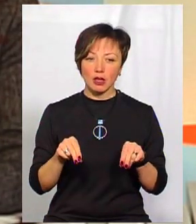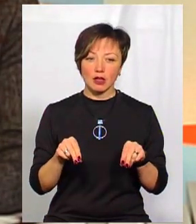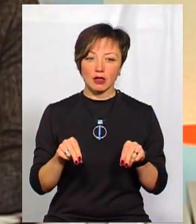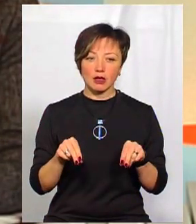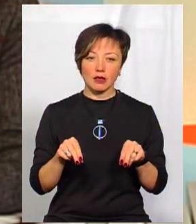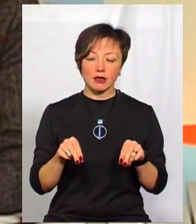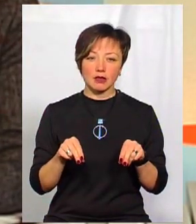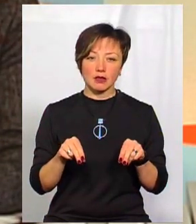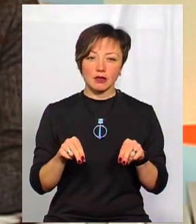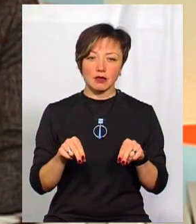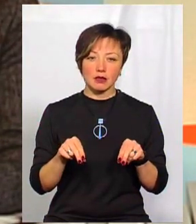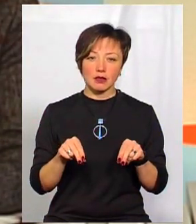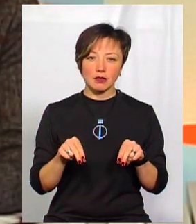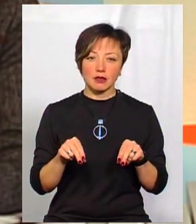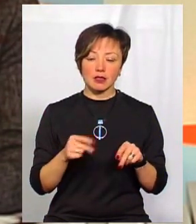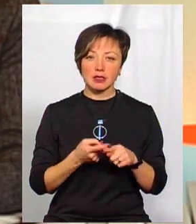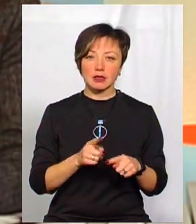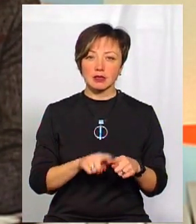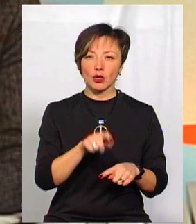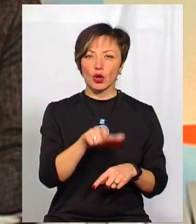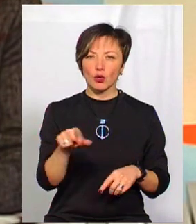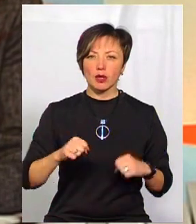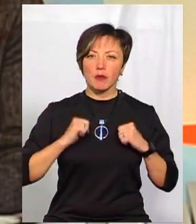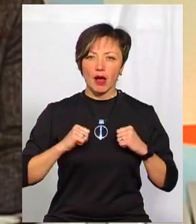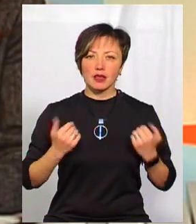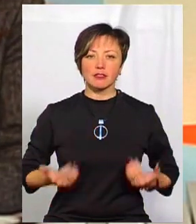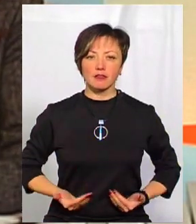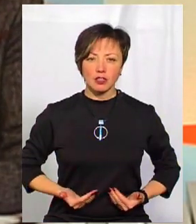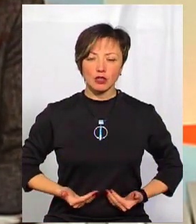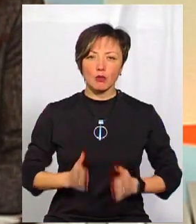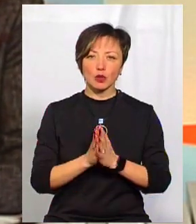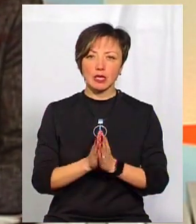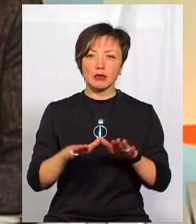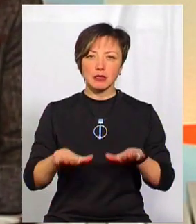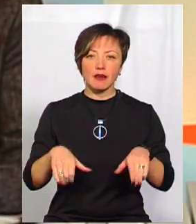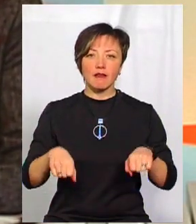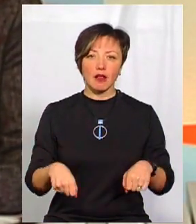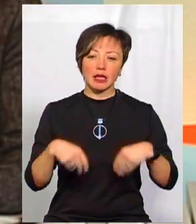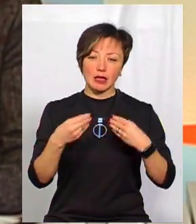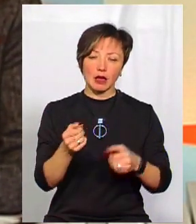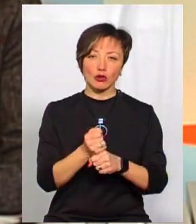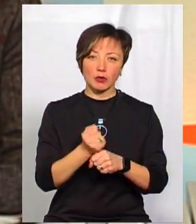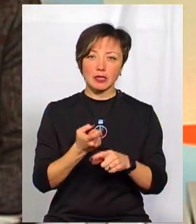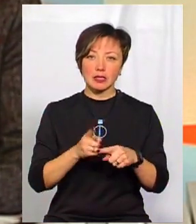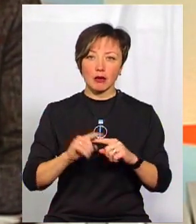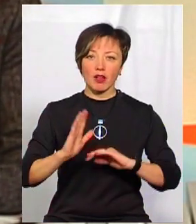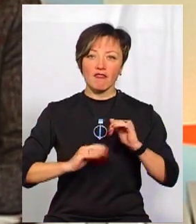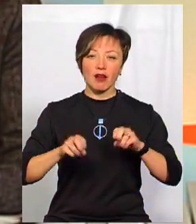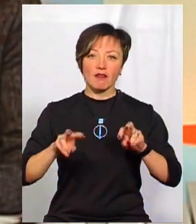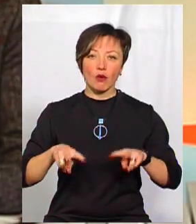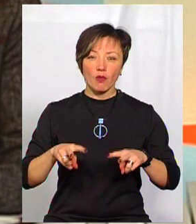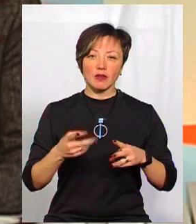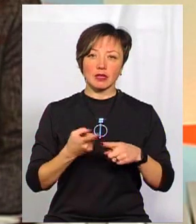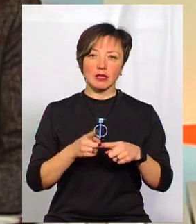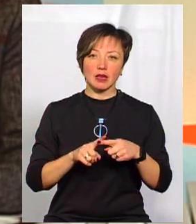звичайні не людьми, і відповідно ці люди намагалися якось вижити і просили місцеву владу надати їм роботу. Оскільки це були кваліфіковані